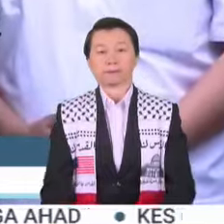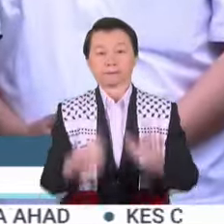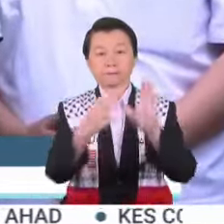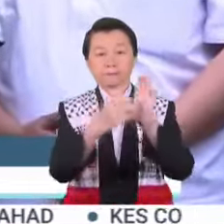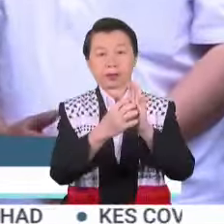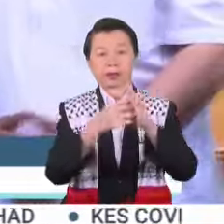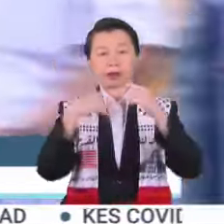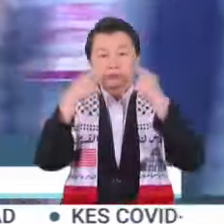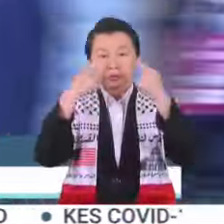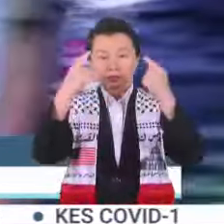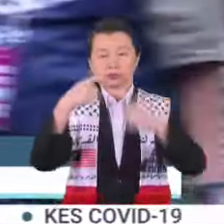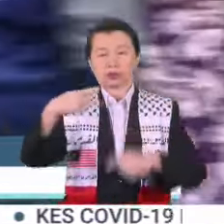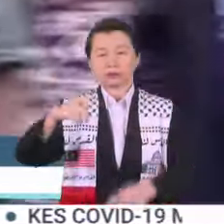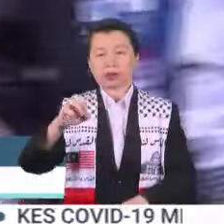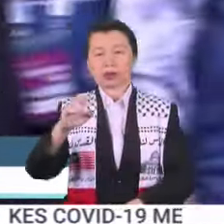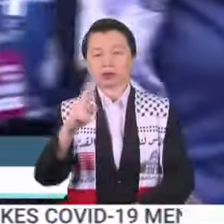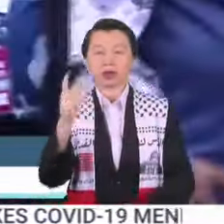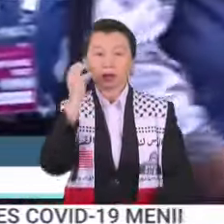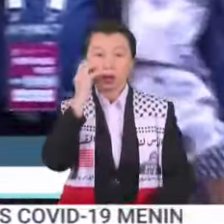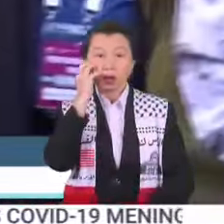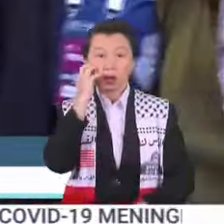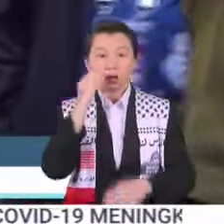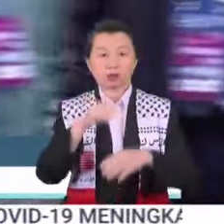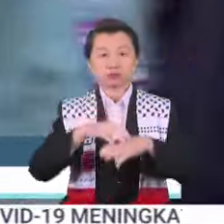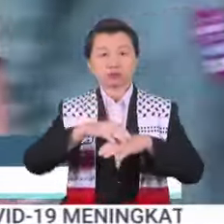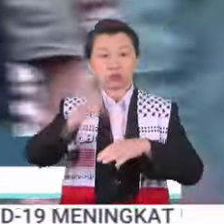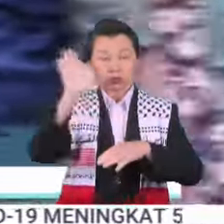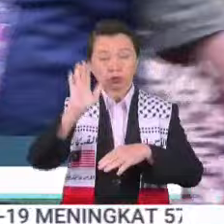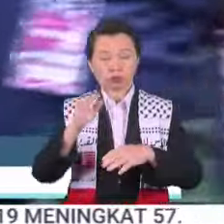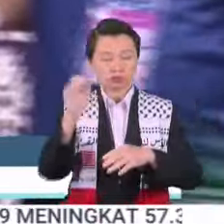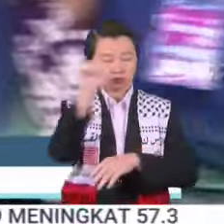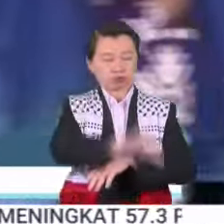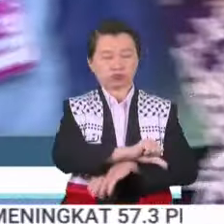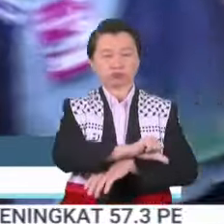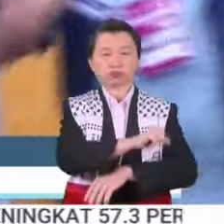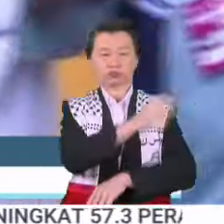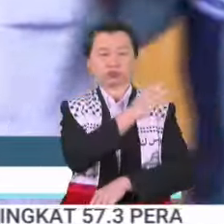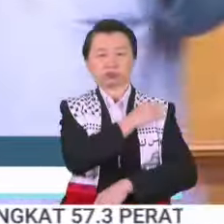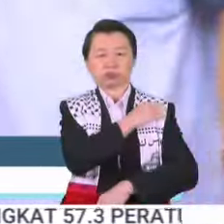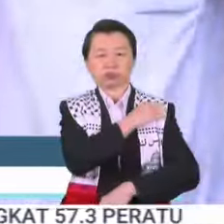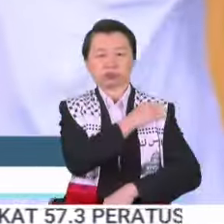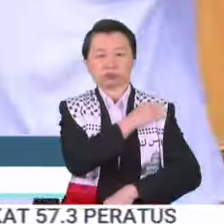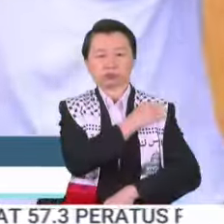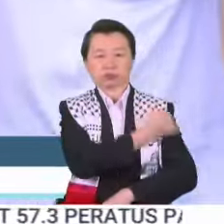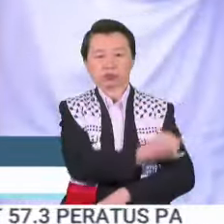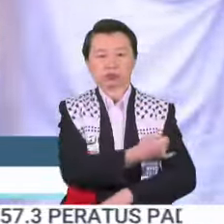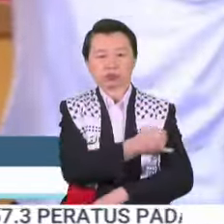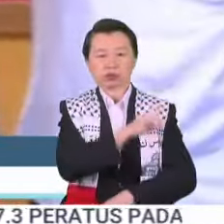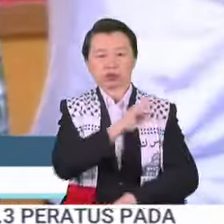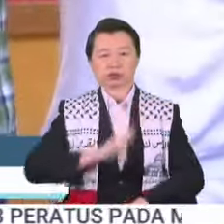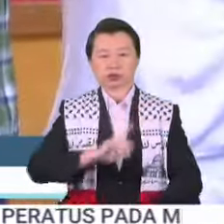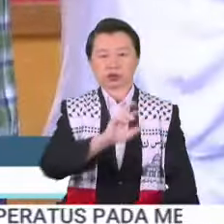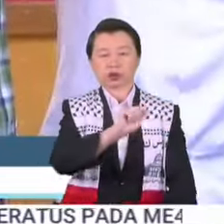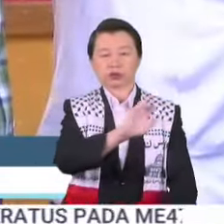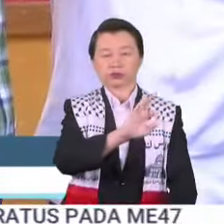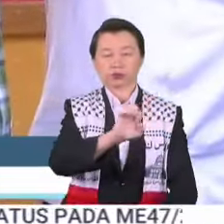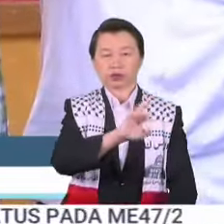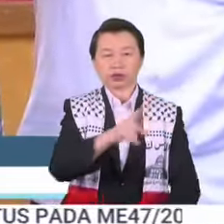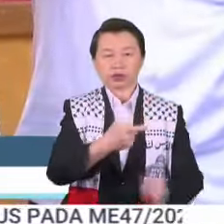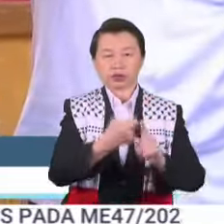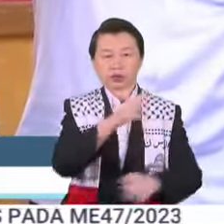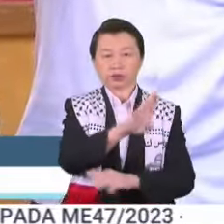PAS berjaya memenangi PRK Kemaman dengan majoriti besar, menewaskan Jeneral Besara Tan Sri Raja Muhammad Afendi Raja Muhammad Noor dari Barisan